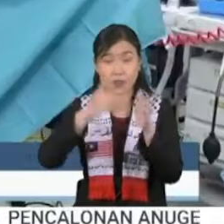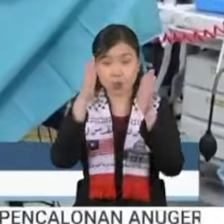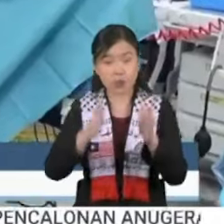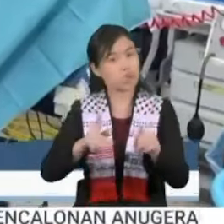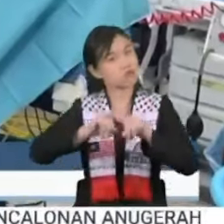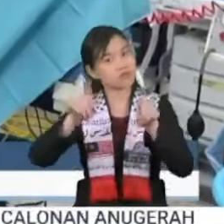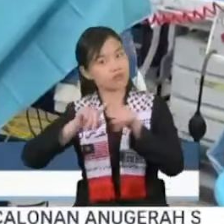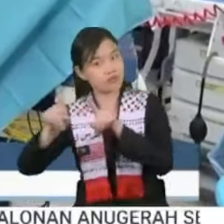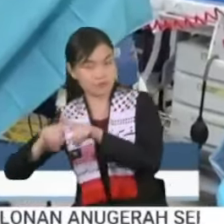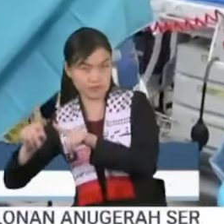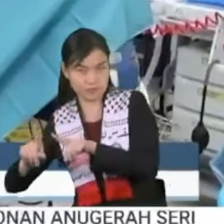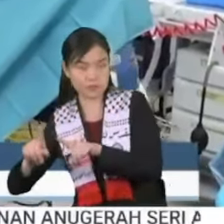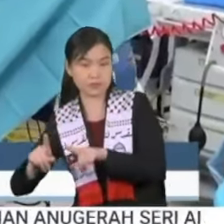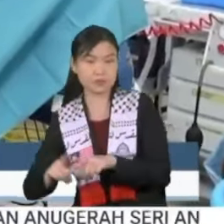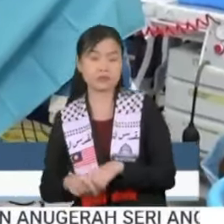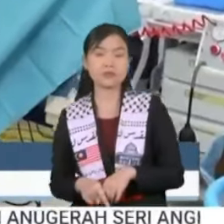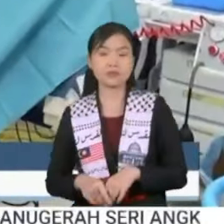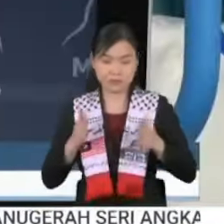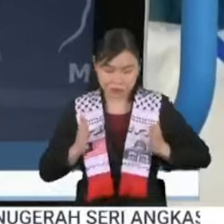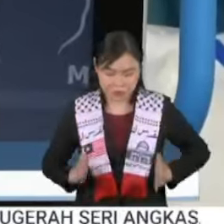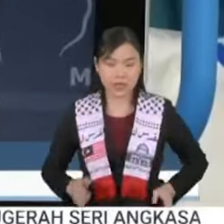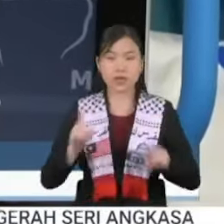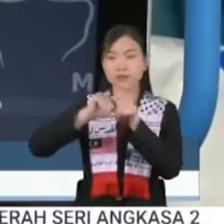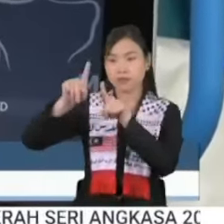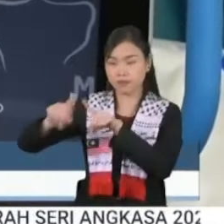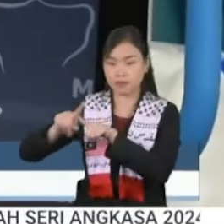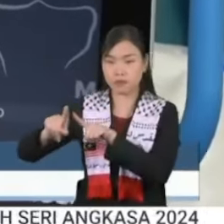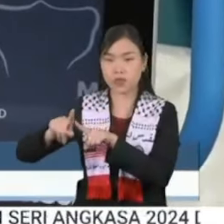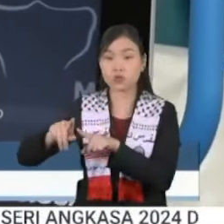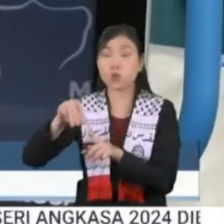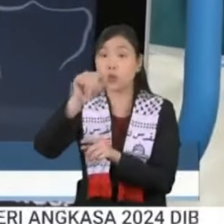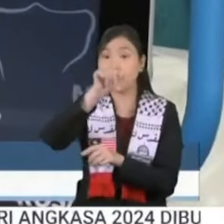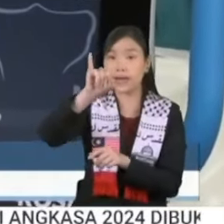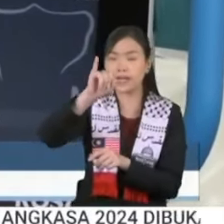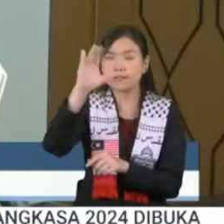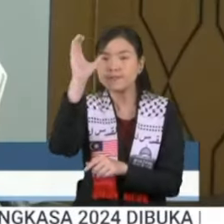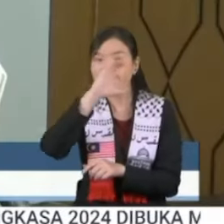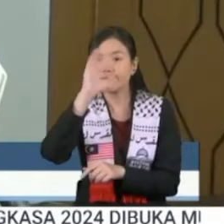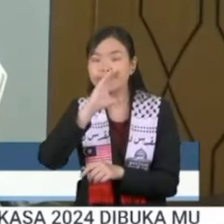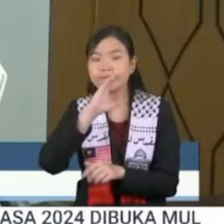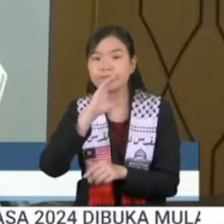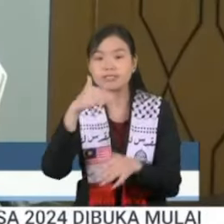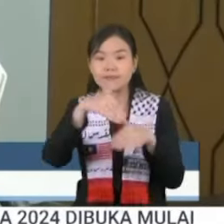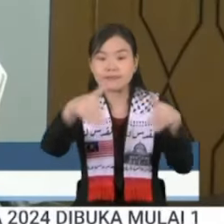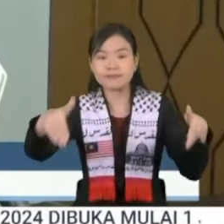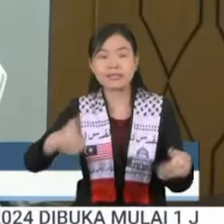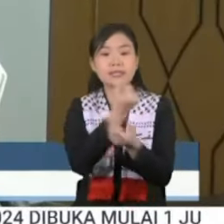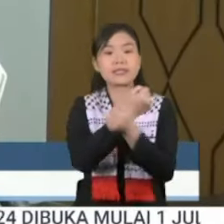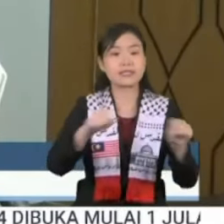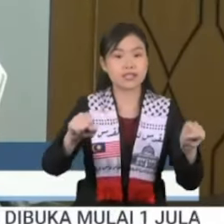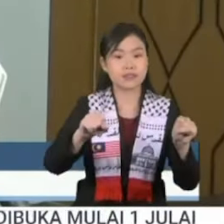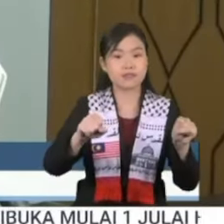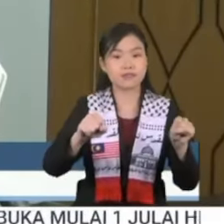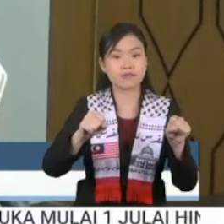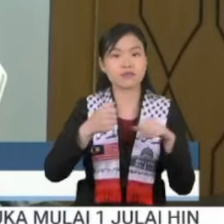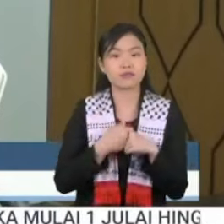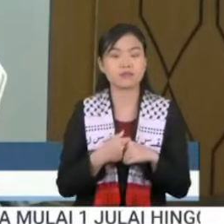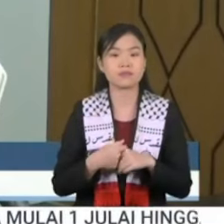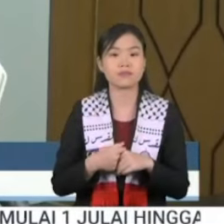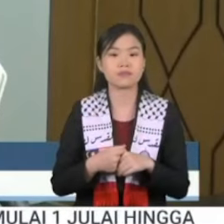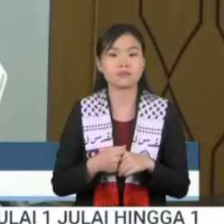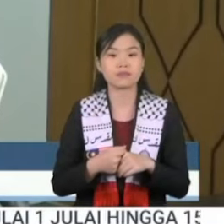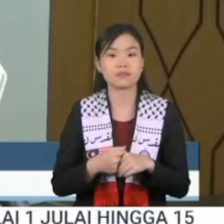yang dulu orang cuba cari safety zone yang general untuk setiap patient memang tak dapat sebab setiap patient tak